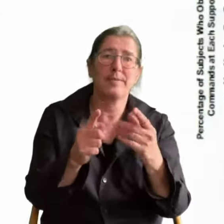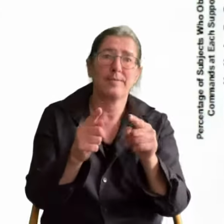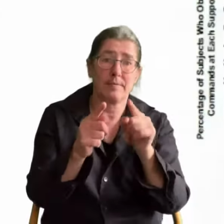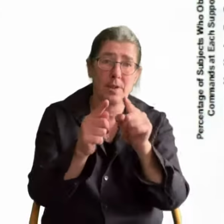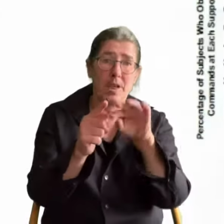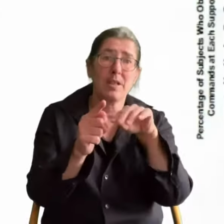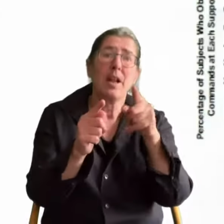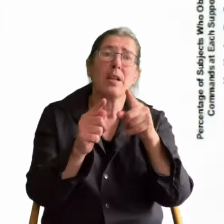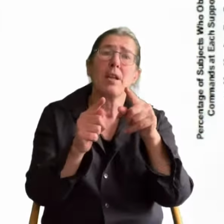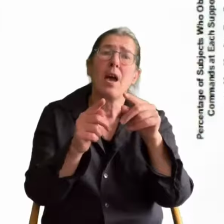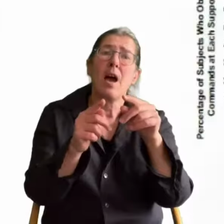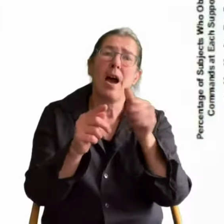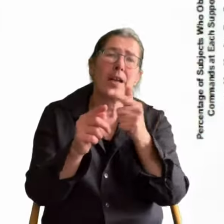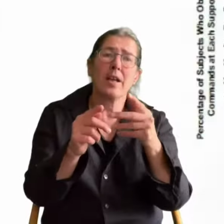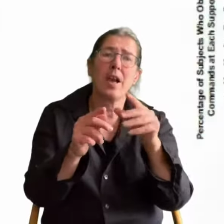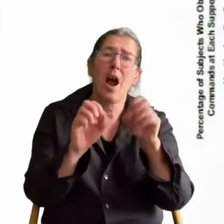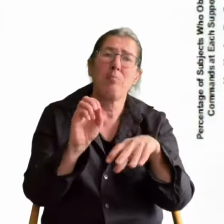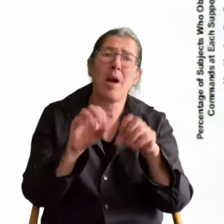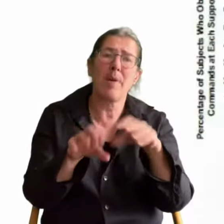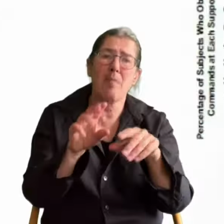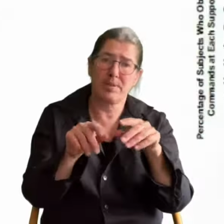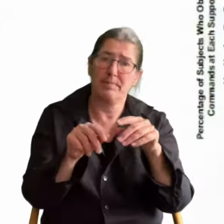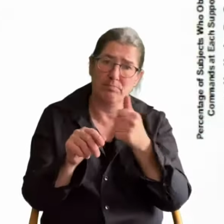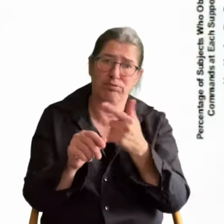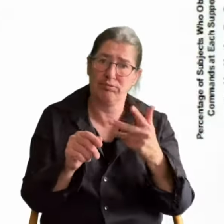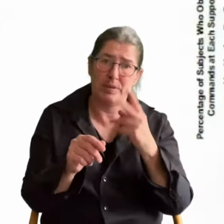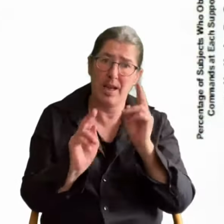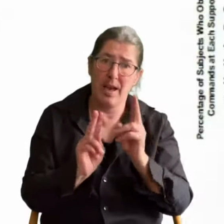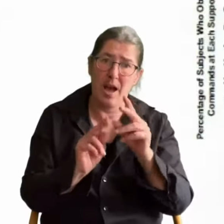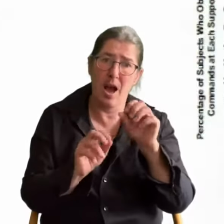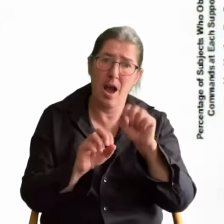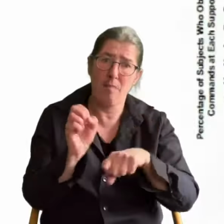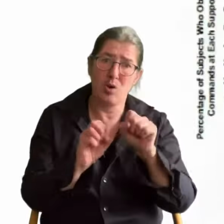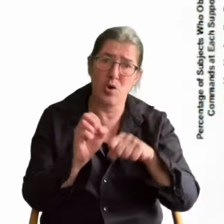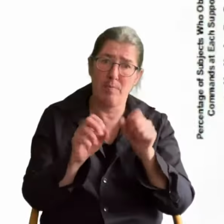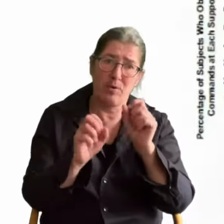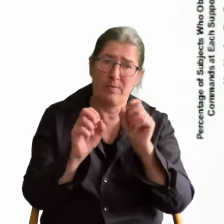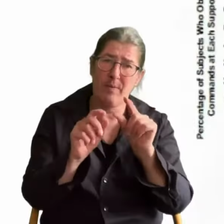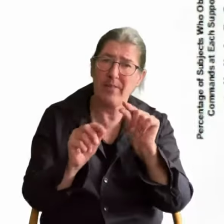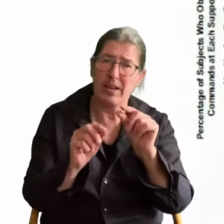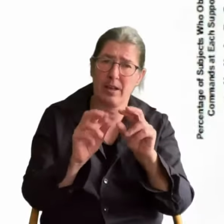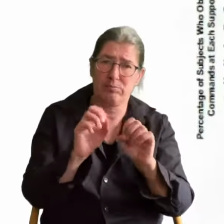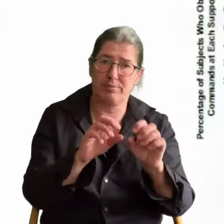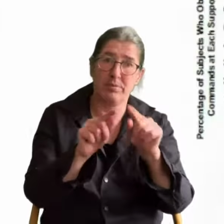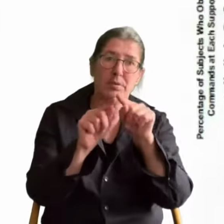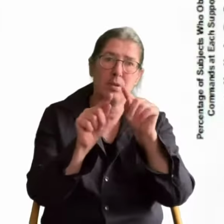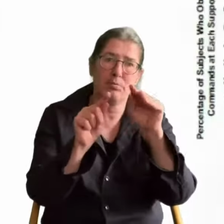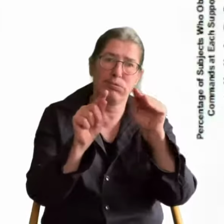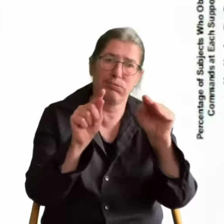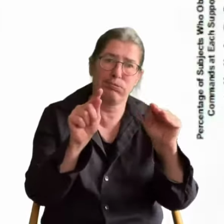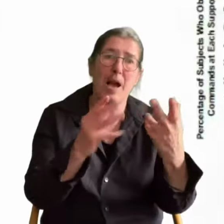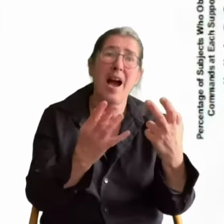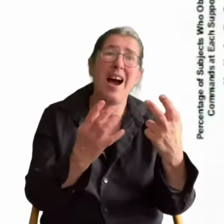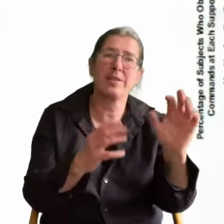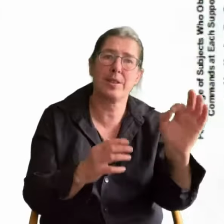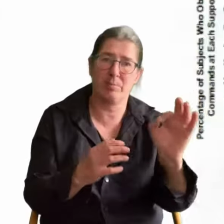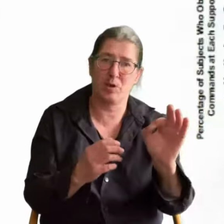dann bröckelt es ein bisschen ein paar brachen ab aber ganz wenige und immer noch um die 80 prozent